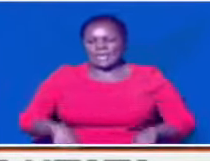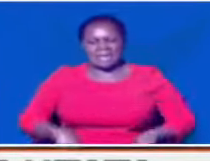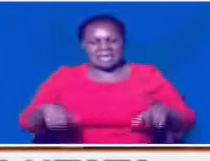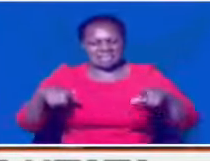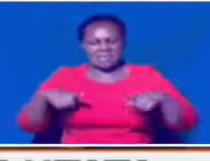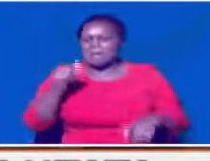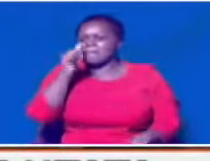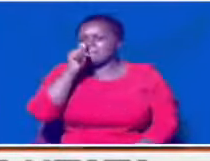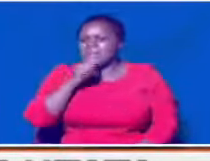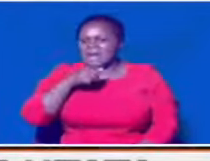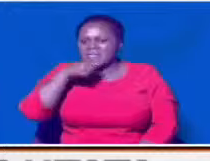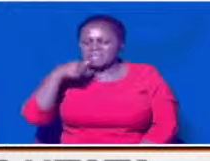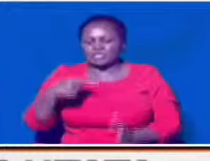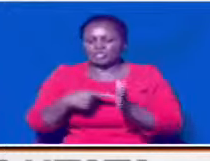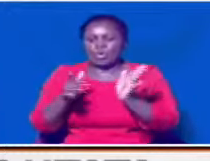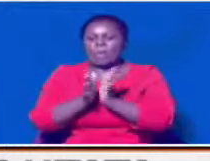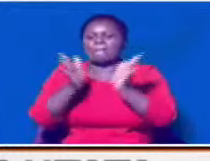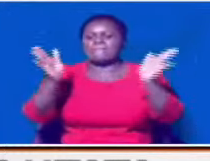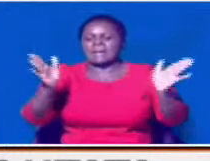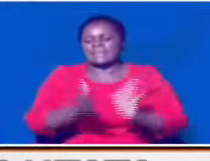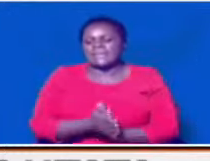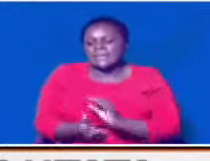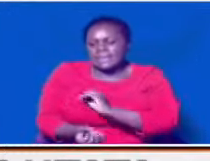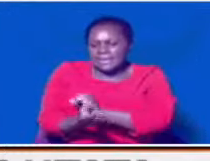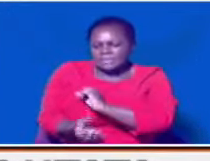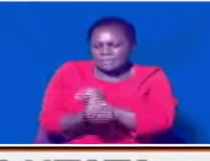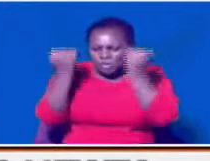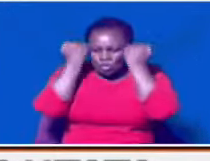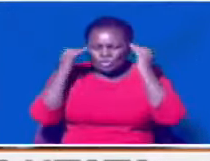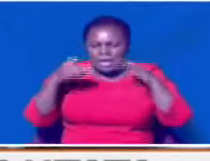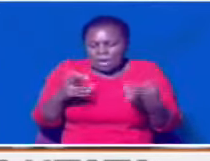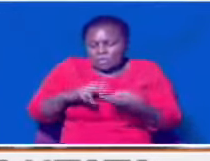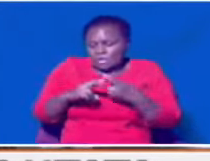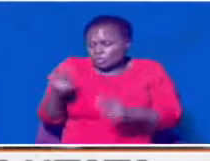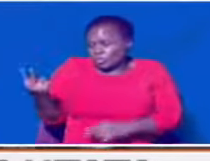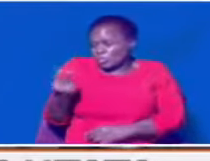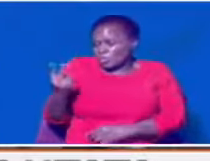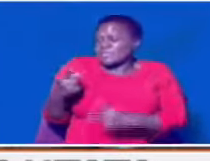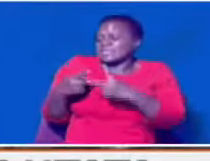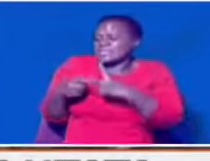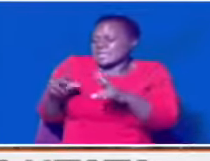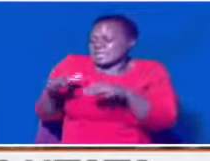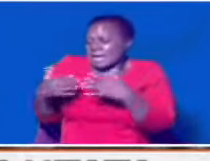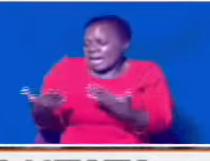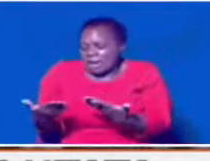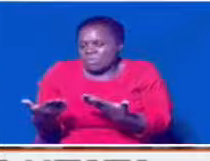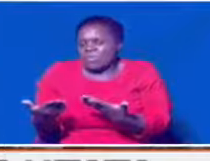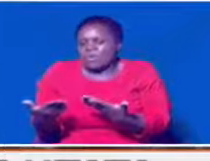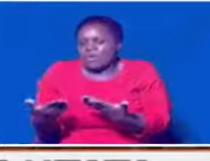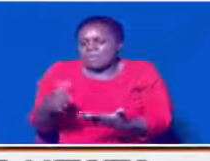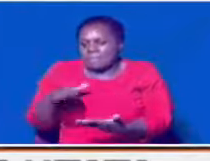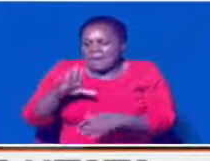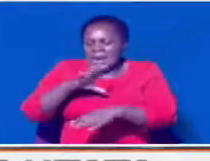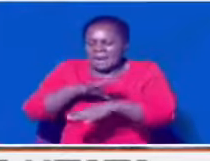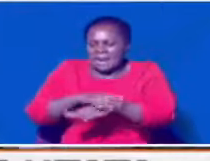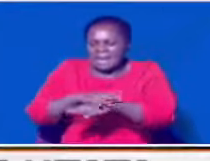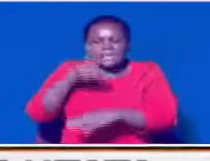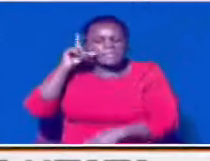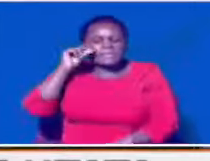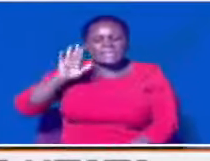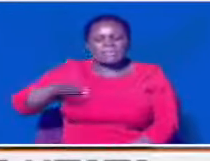yake ya kibinafsi kwa umma. Keitan alielezea mahakama jinsi uhusiano wao ulivyoanza na jinsi alipopata picha